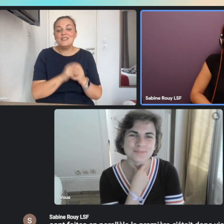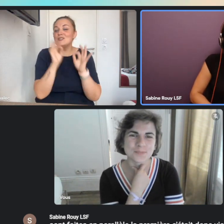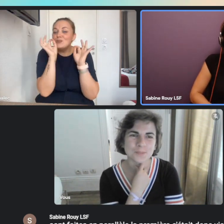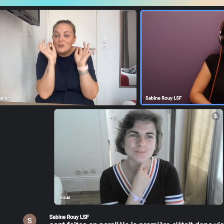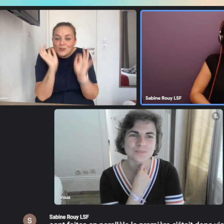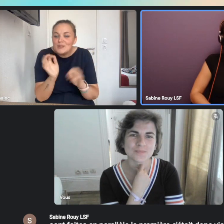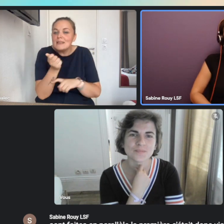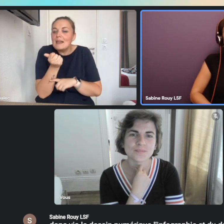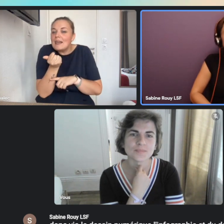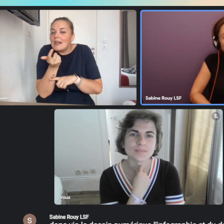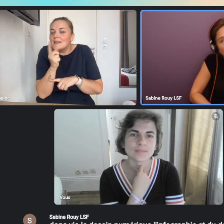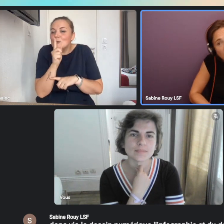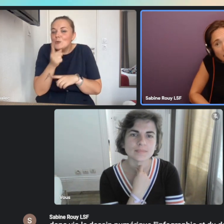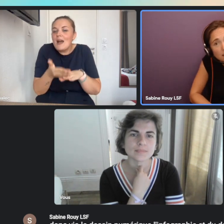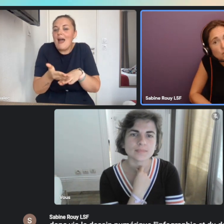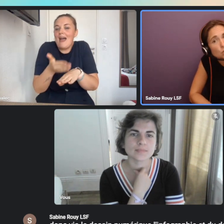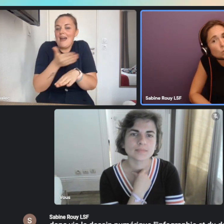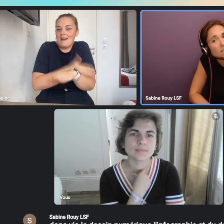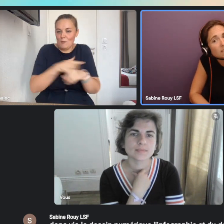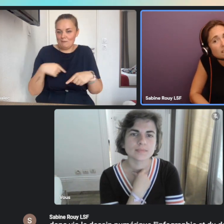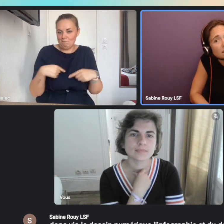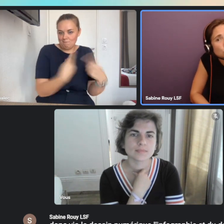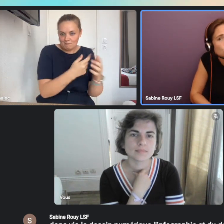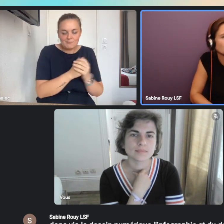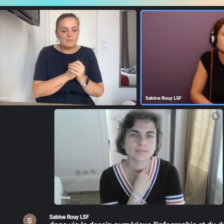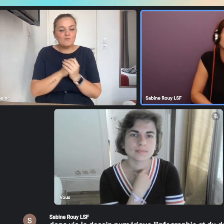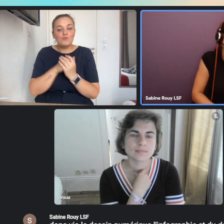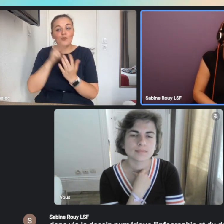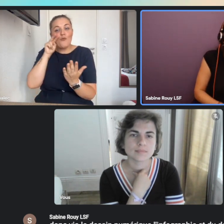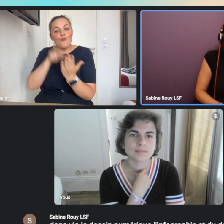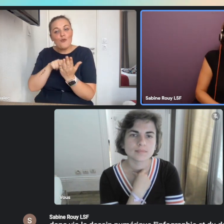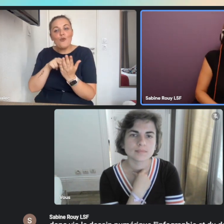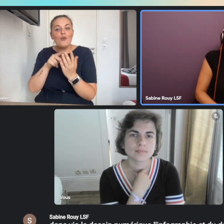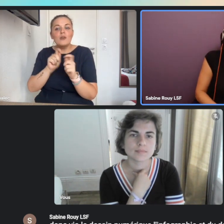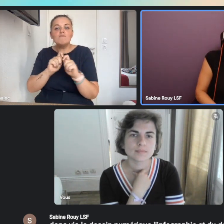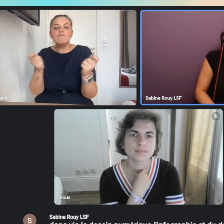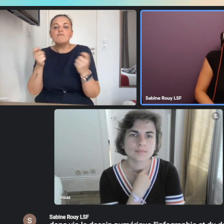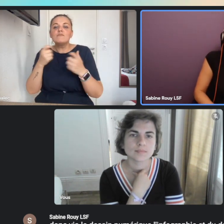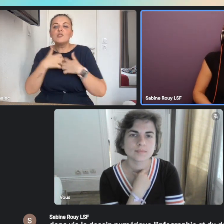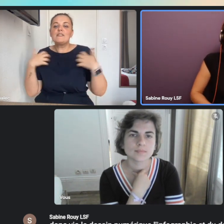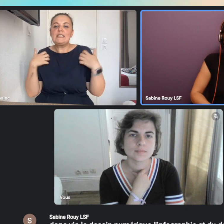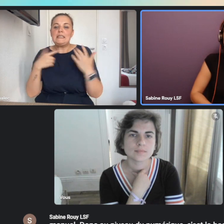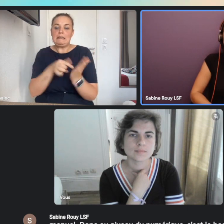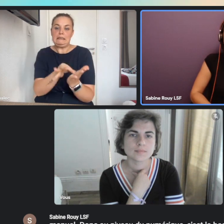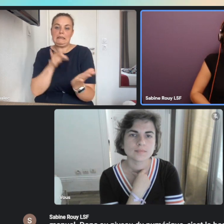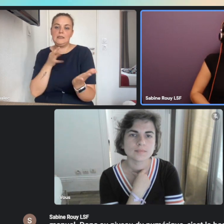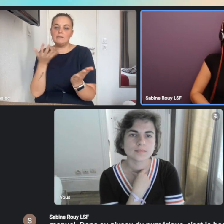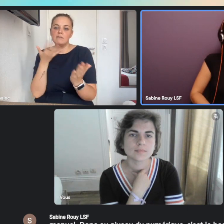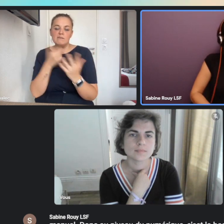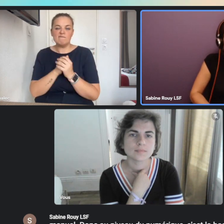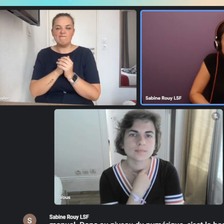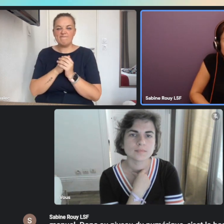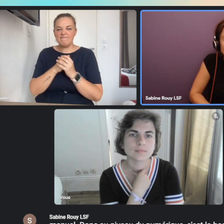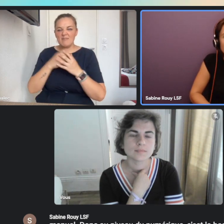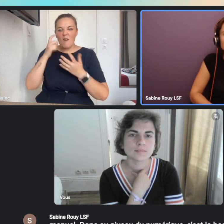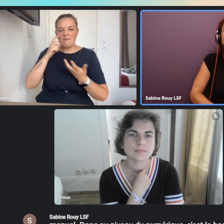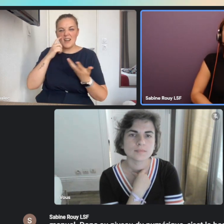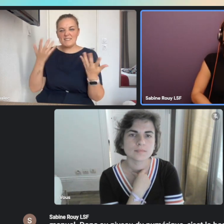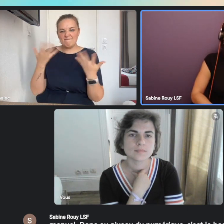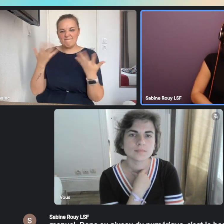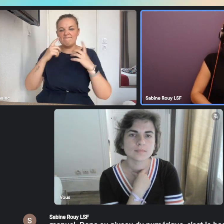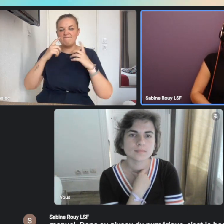Donc j'étais là-bas et je suis restée les quelques jours avant, j'ai été voir justement, un magazine scientifique